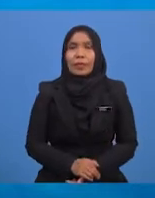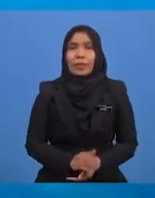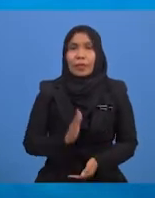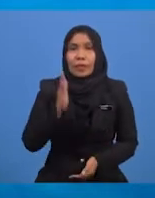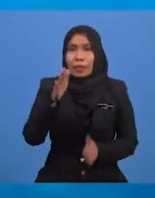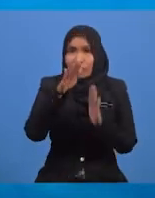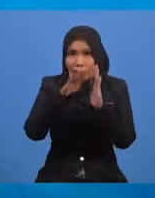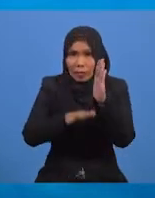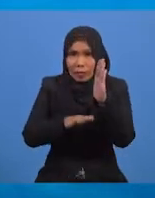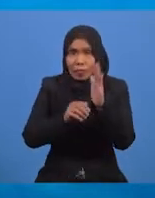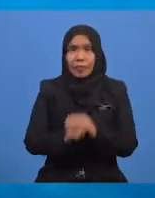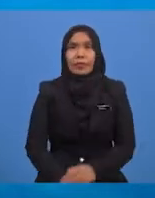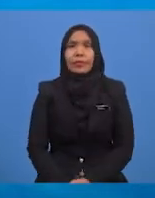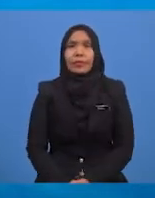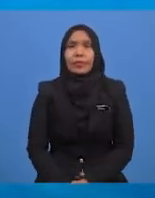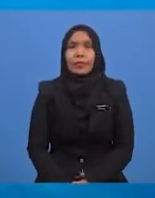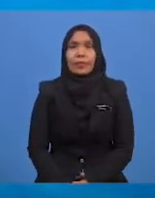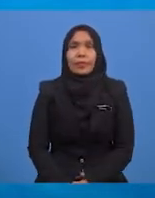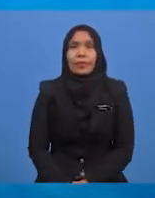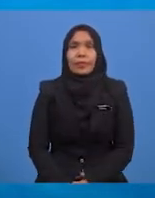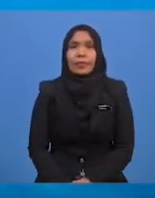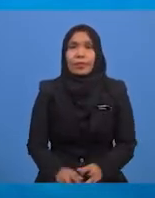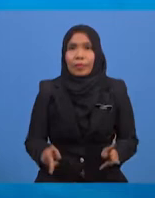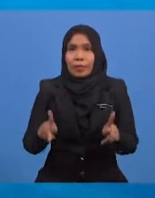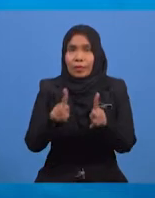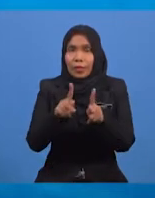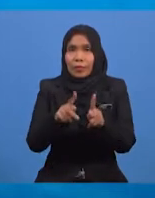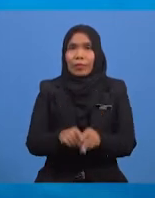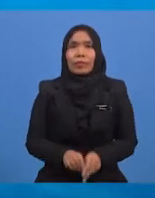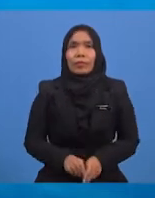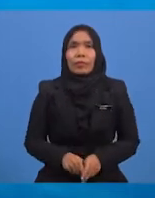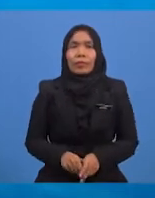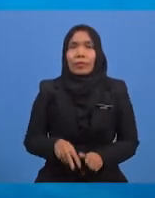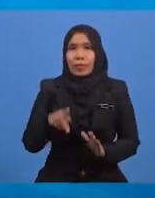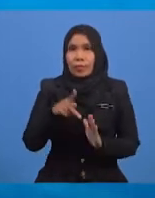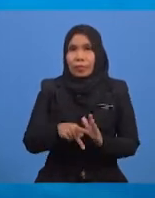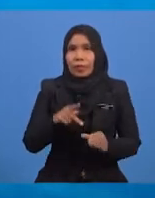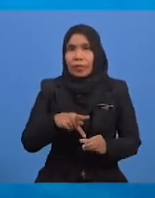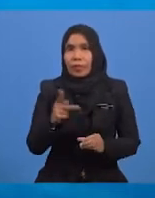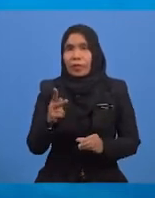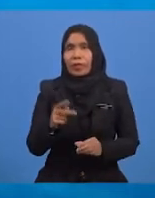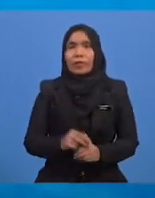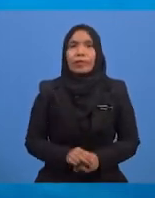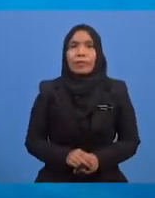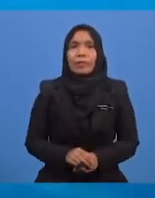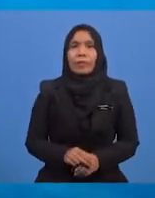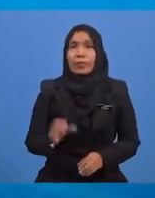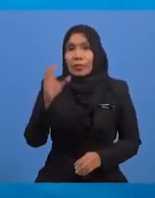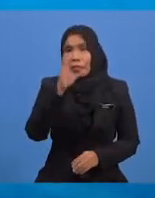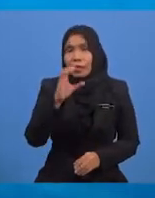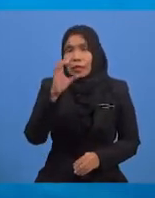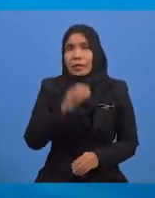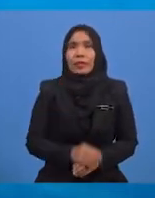permintaan, memerlukan pihak pengeluar mencari alternatif lain untuk menghasilkan barang dan perkhidmatan bagi